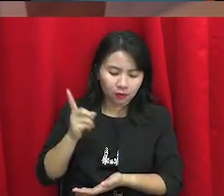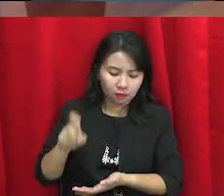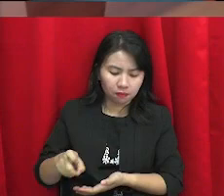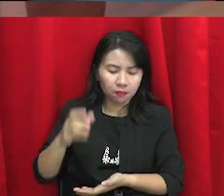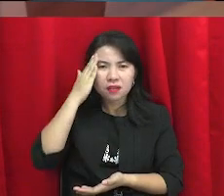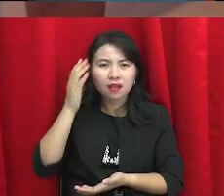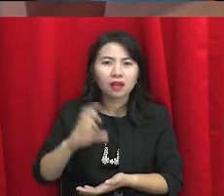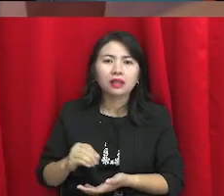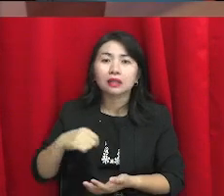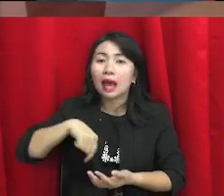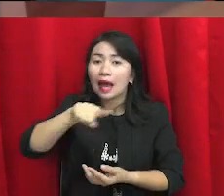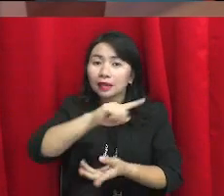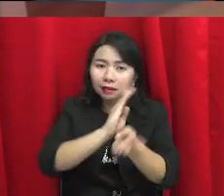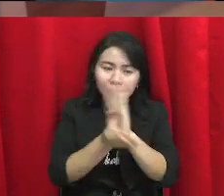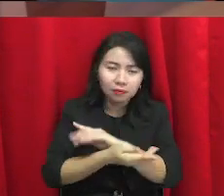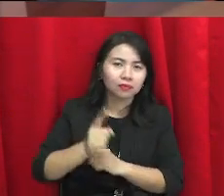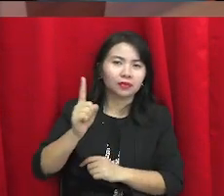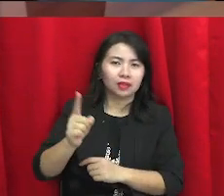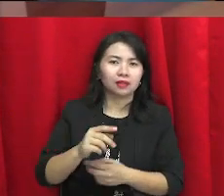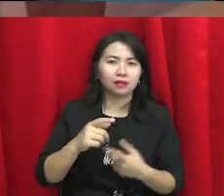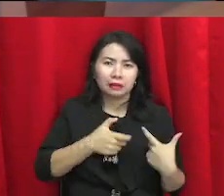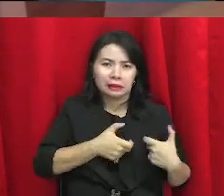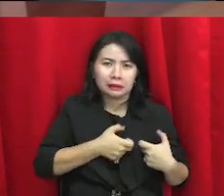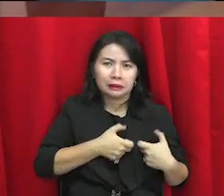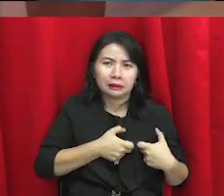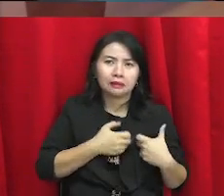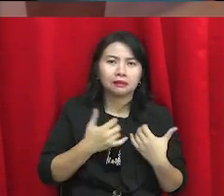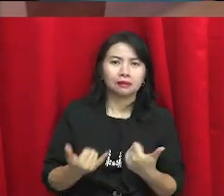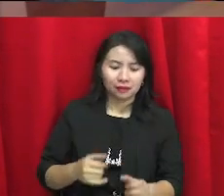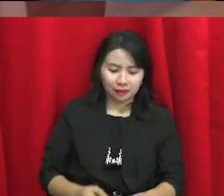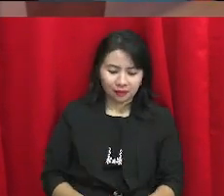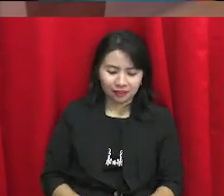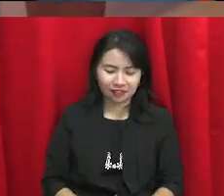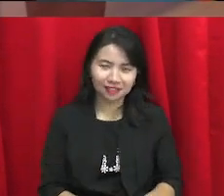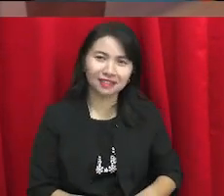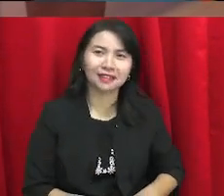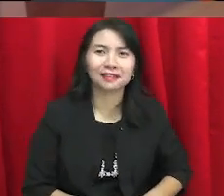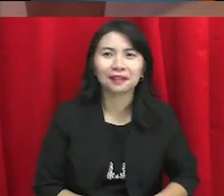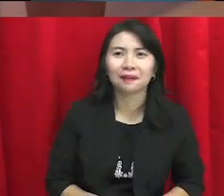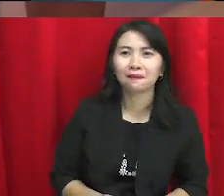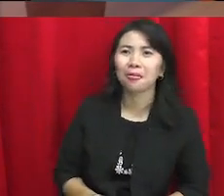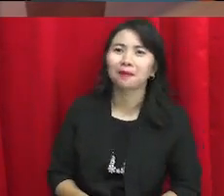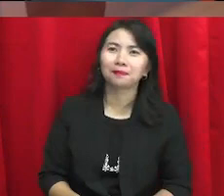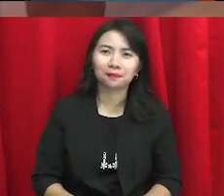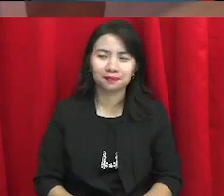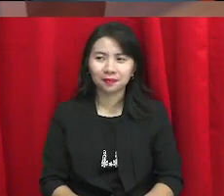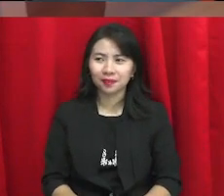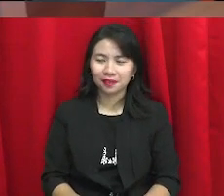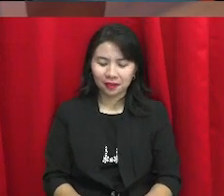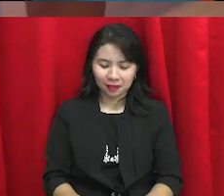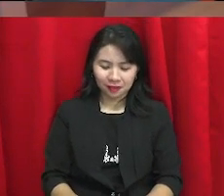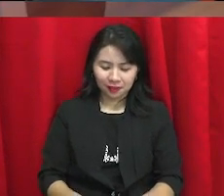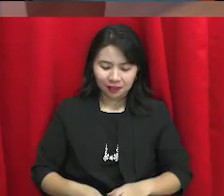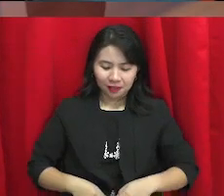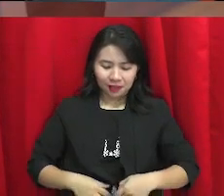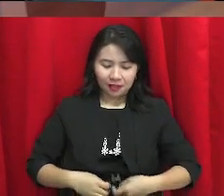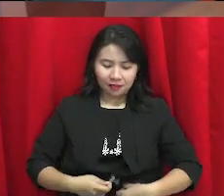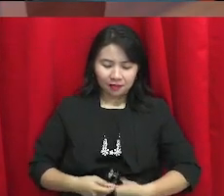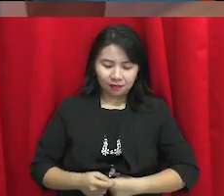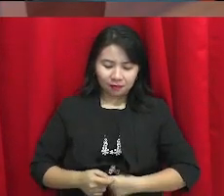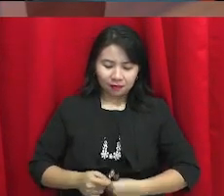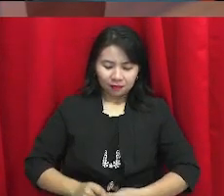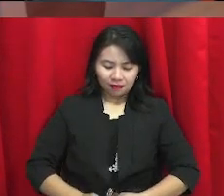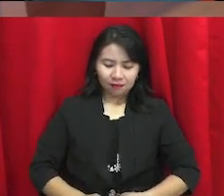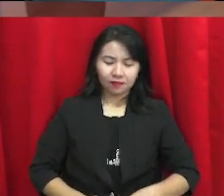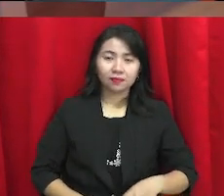tayo. Oh! Boom! Diba? Ganun ka agad eh. Pero ano na nangyayari ngayon? Wala. Hindi